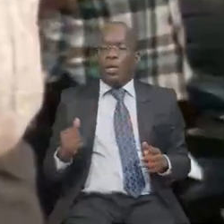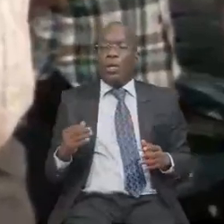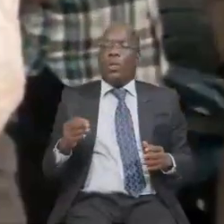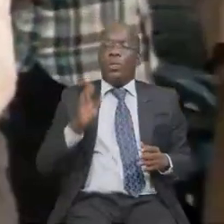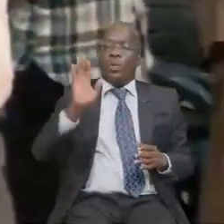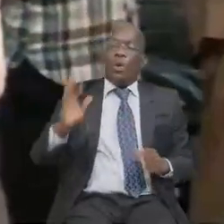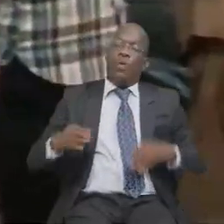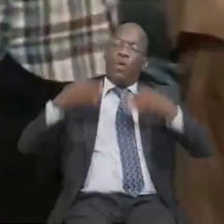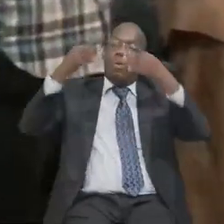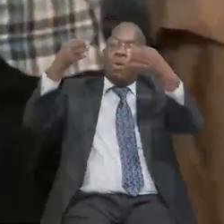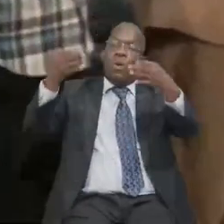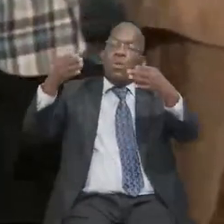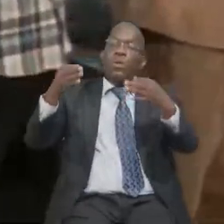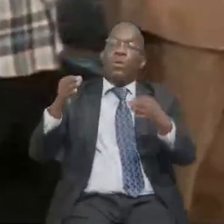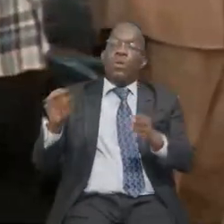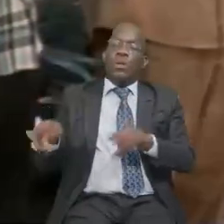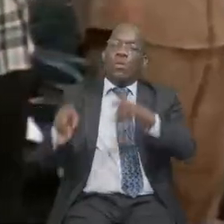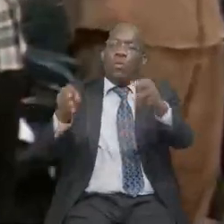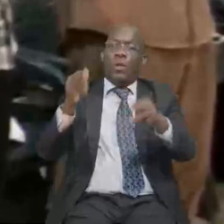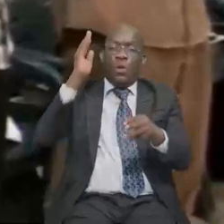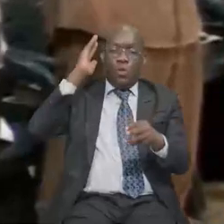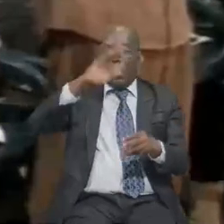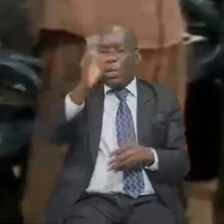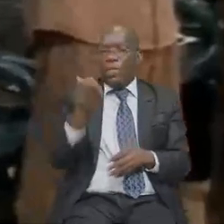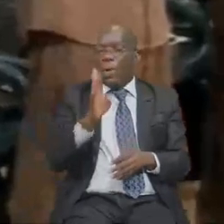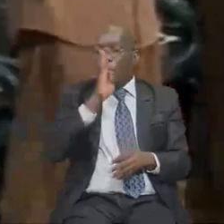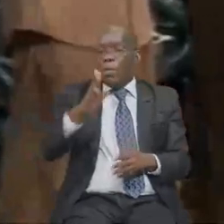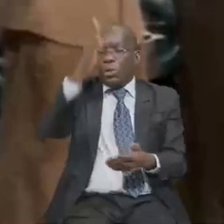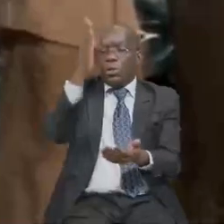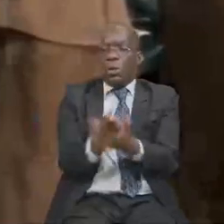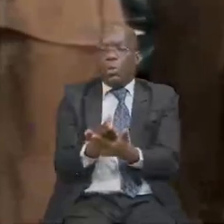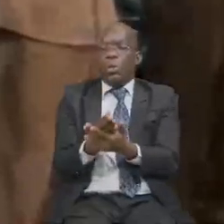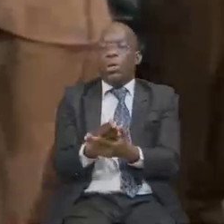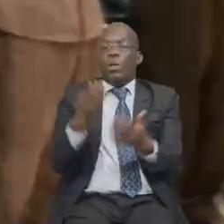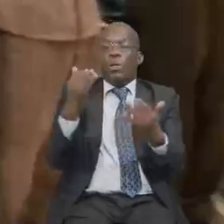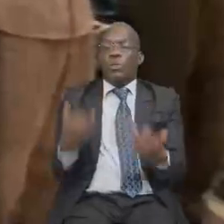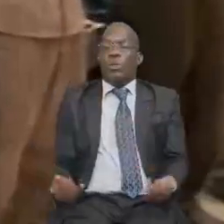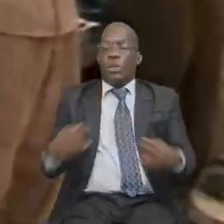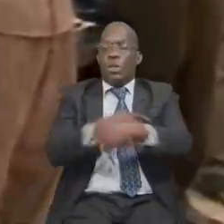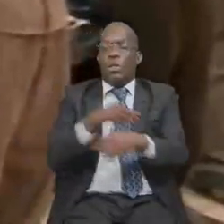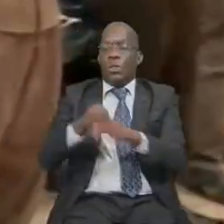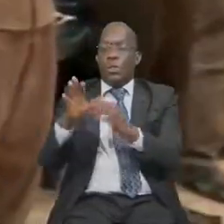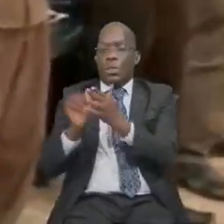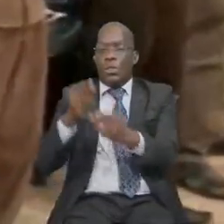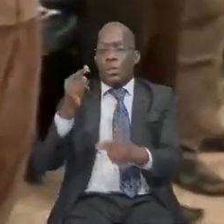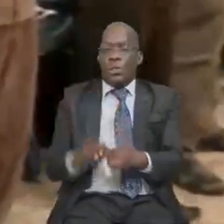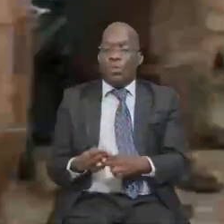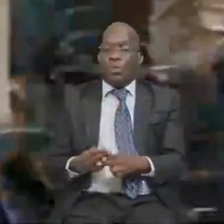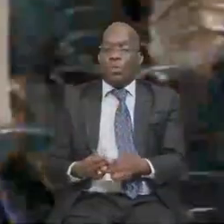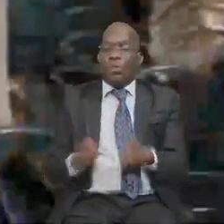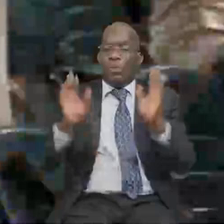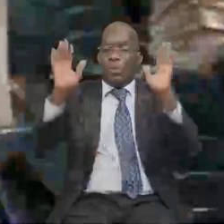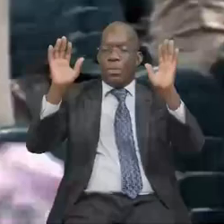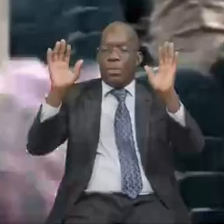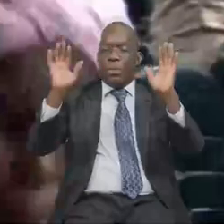ton progrès va commencer aujourd'hui, sera imparable au nom de Jésus. Lève tes mains et